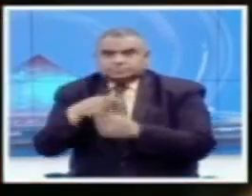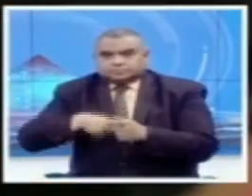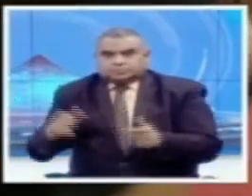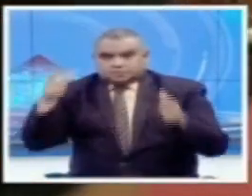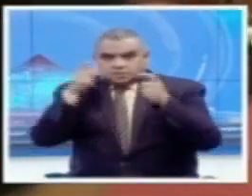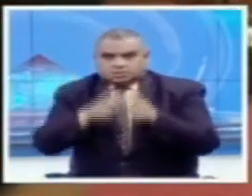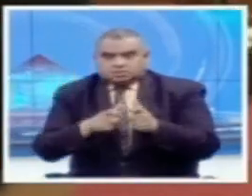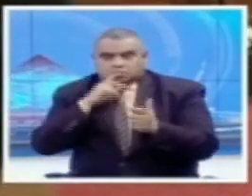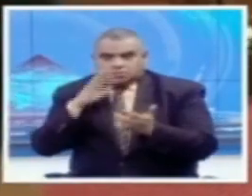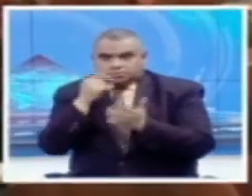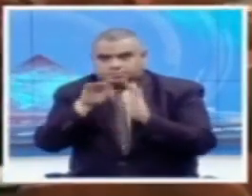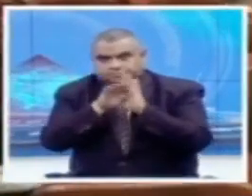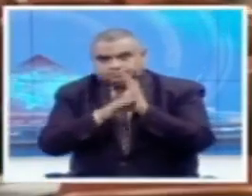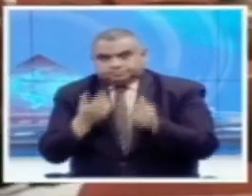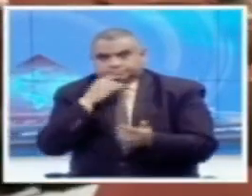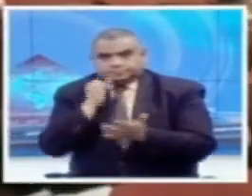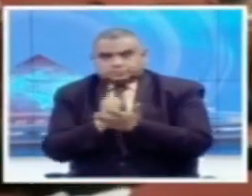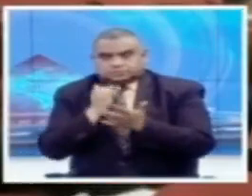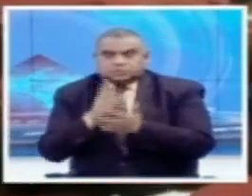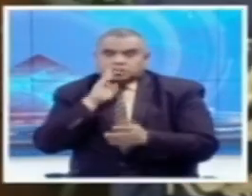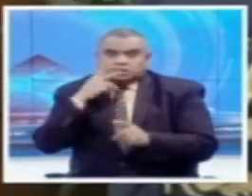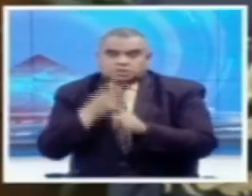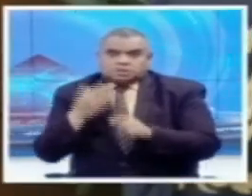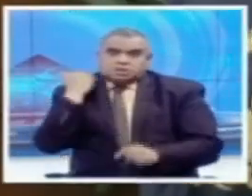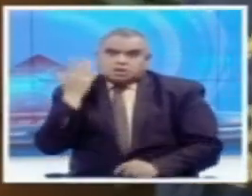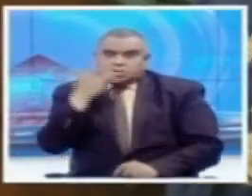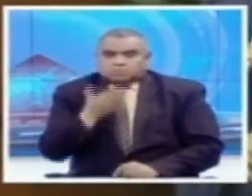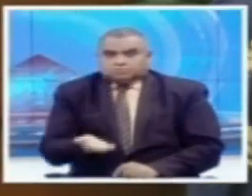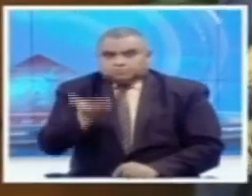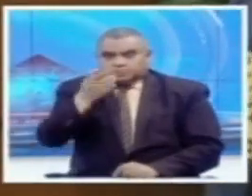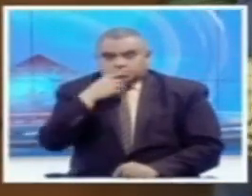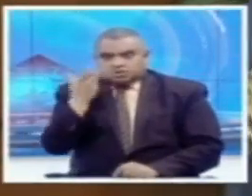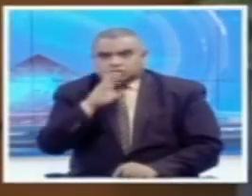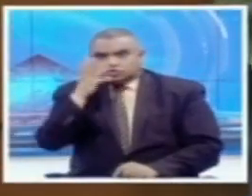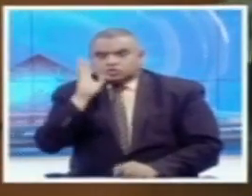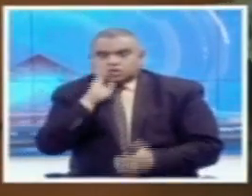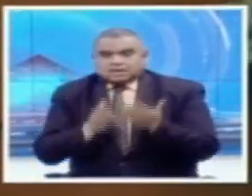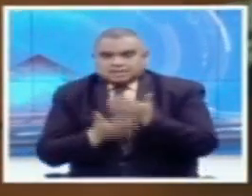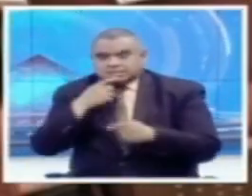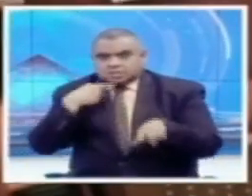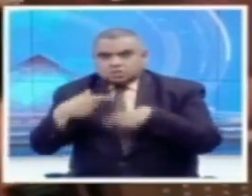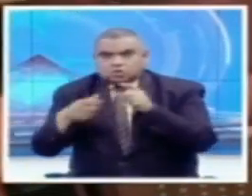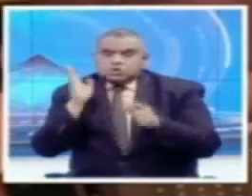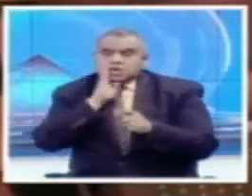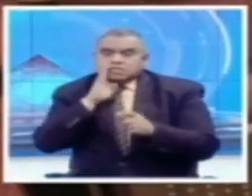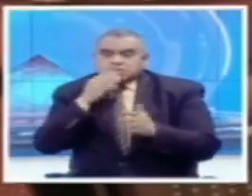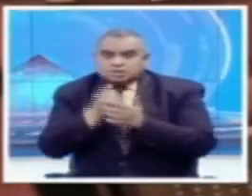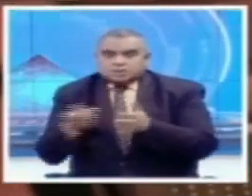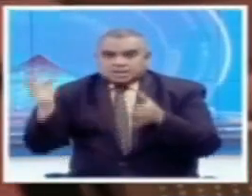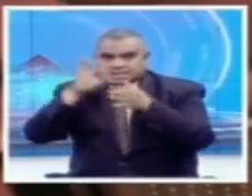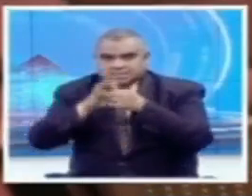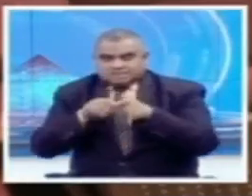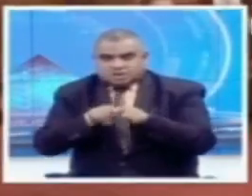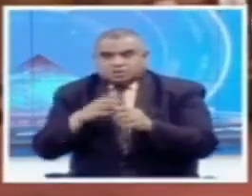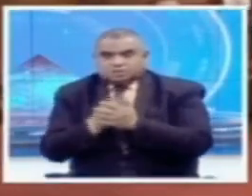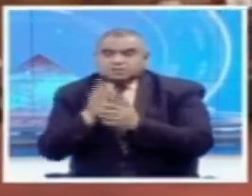الدورات ألقي الضوء على مخاطر حروب الجيل الرابع التي تعتمد على استخدام التكنولوجيا الحديثة ومواقع التواصل الاجتماعي في